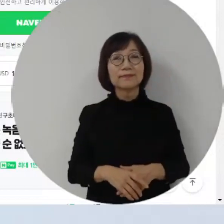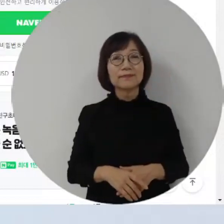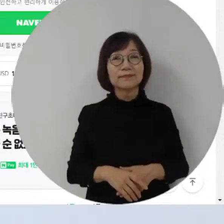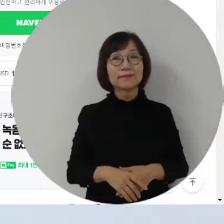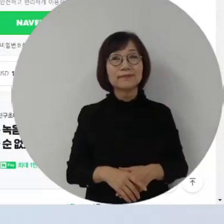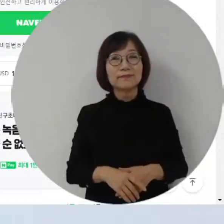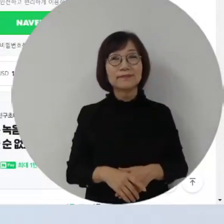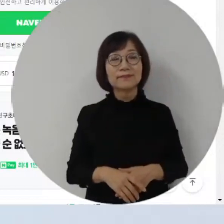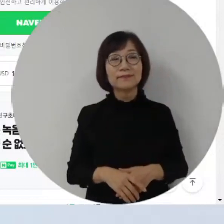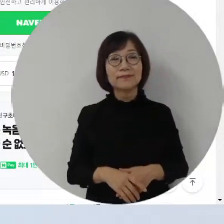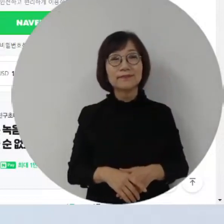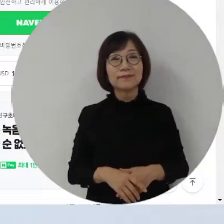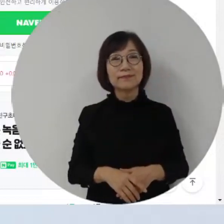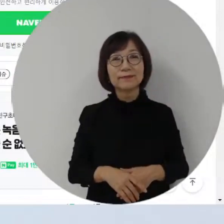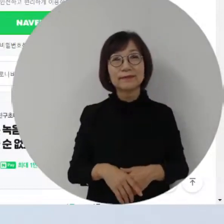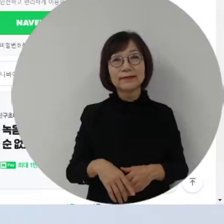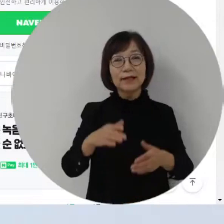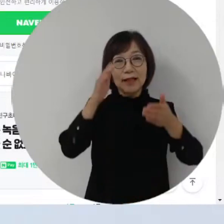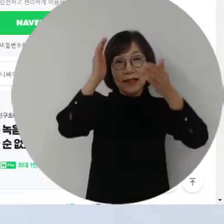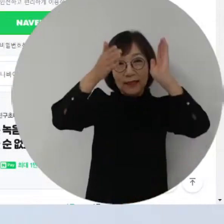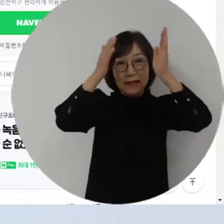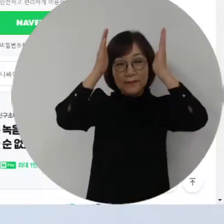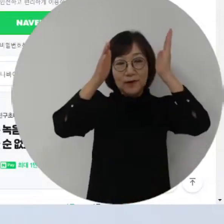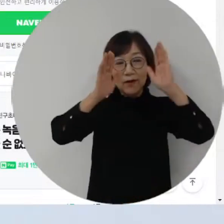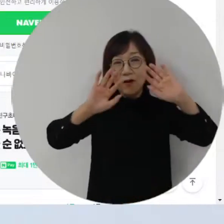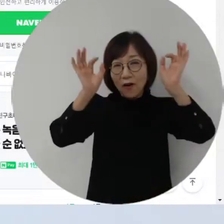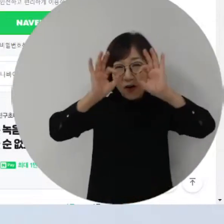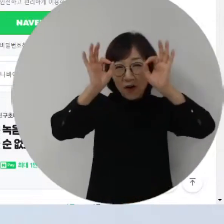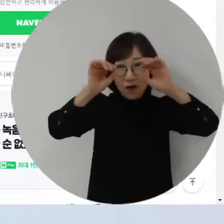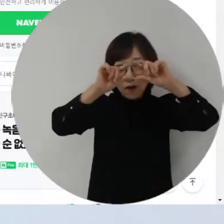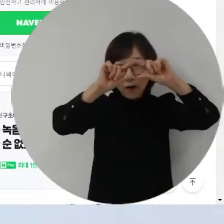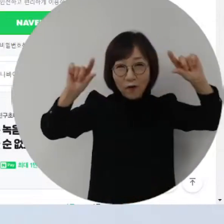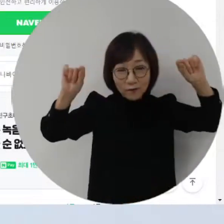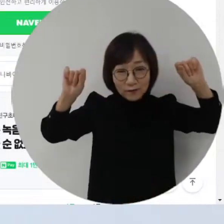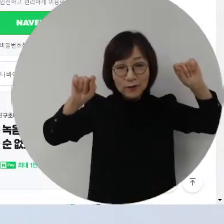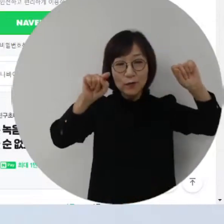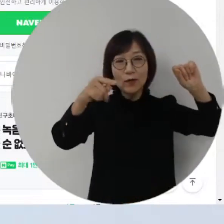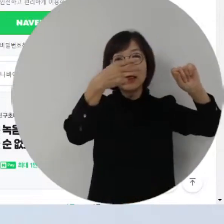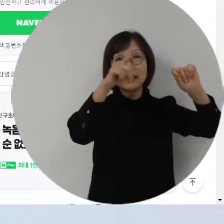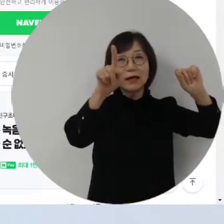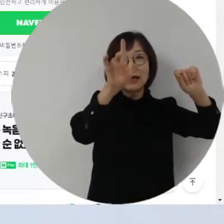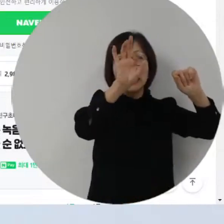그 다음 여기 네이버 검색창에다가 다음 입력해 봅니다.